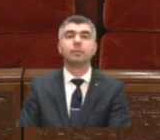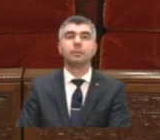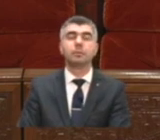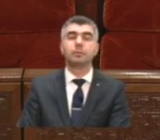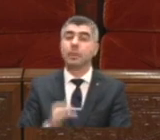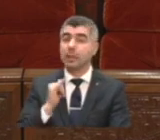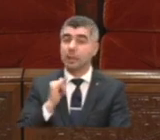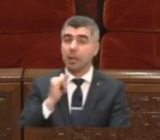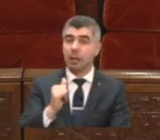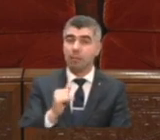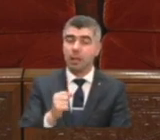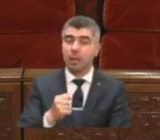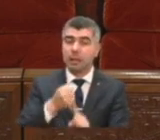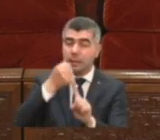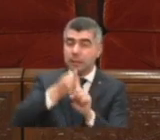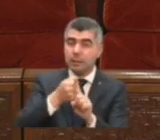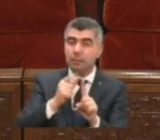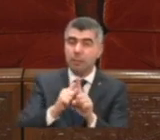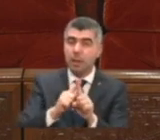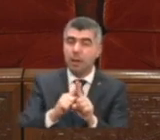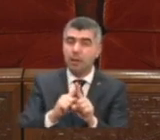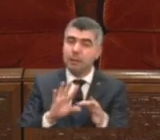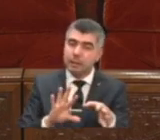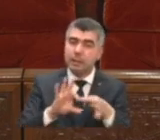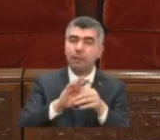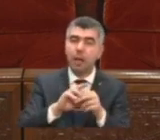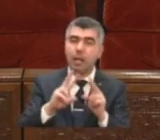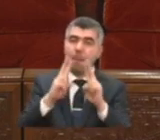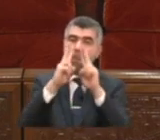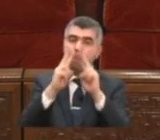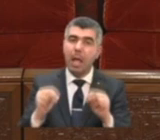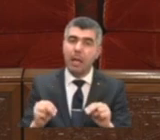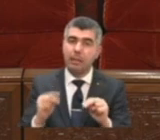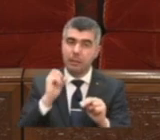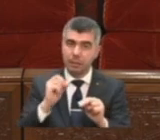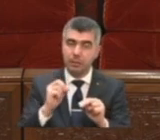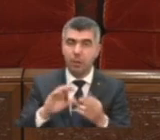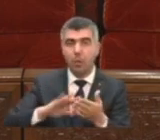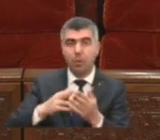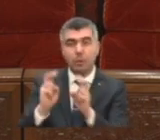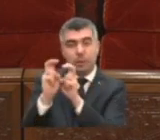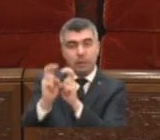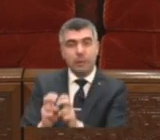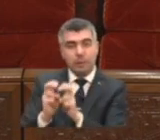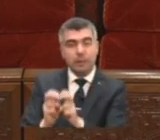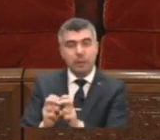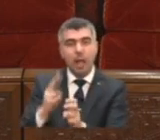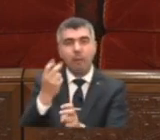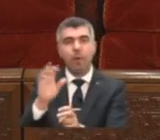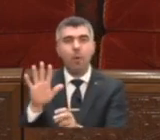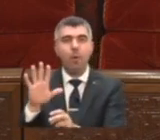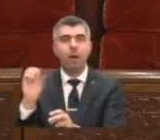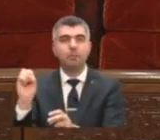مع مضامين اتفاق باريس، حنا اشتغلنا على إعداد استراتيجية للتنمية المنخفضة الكربون في أفق 2050،